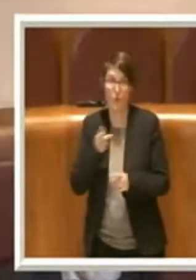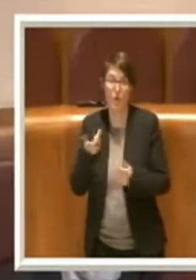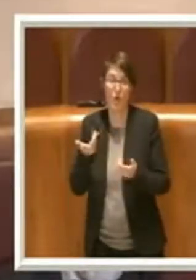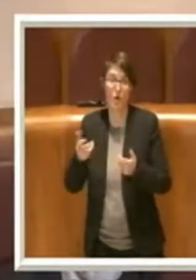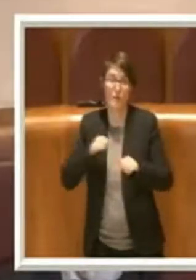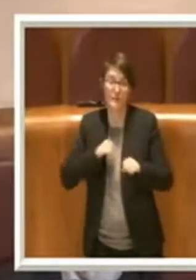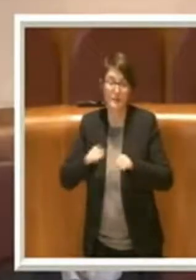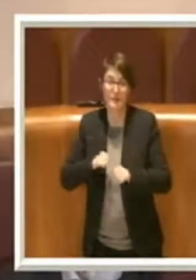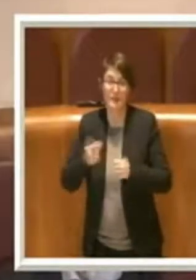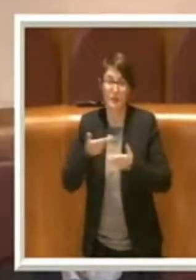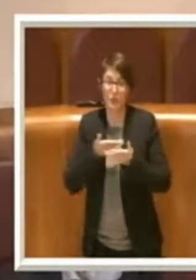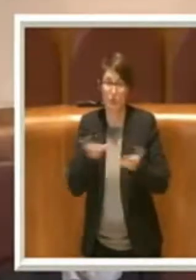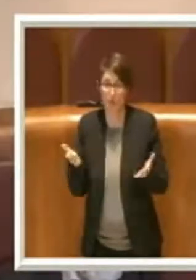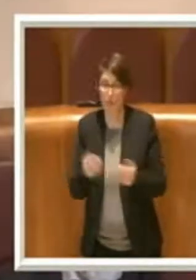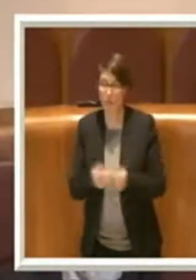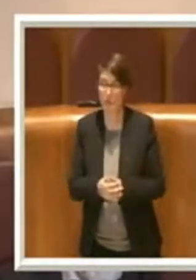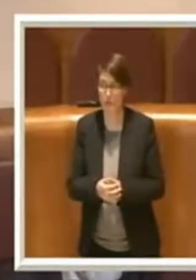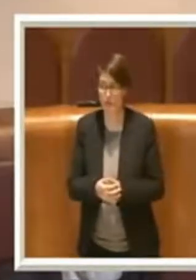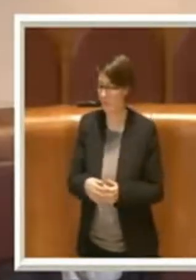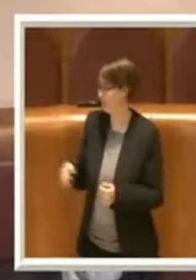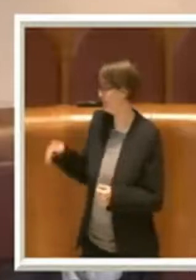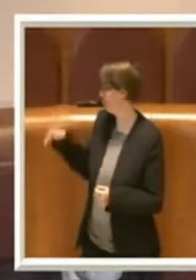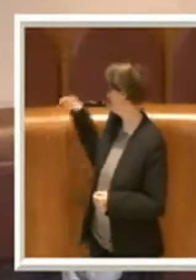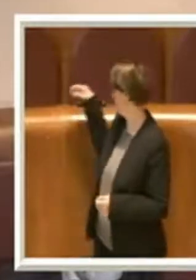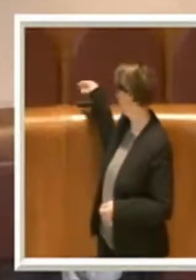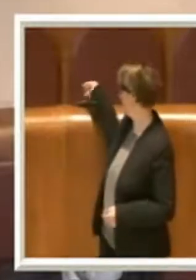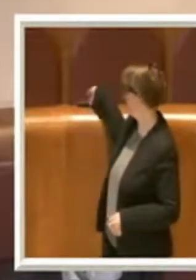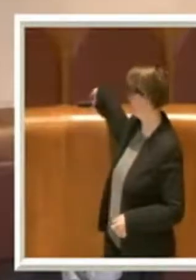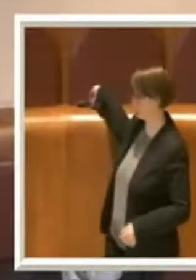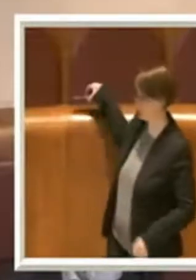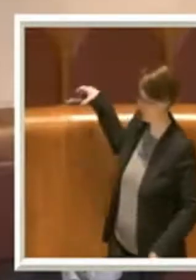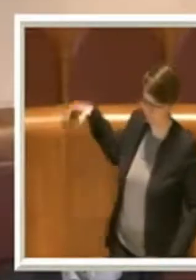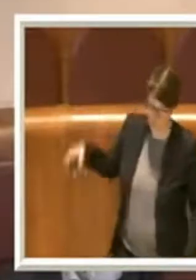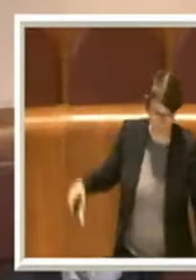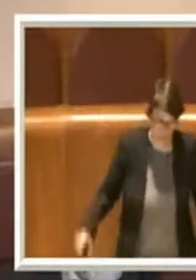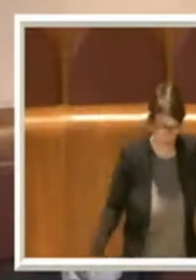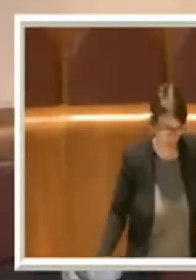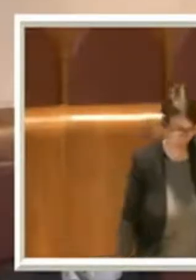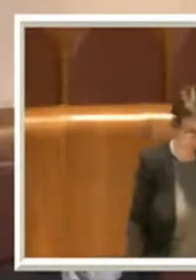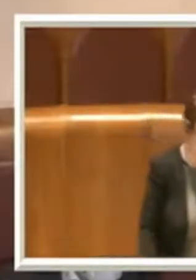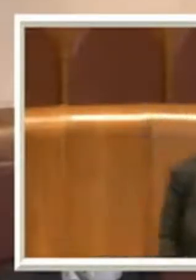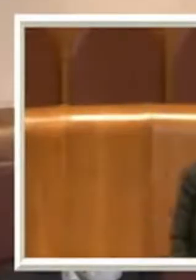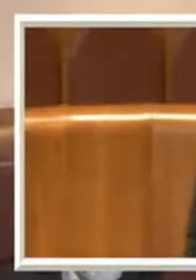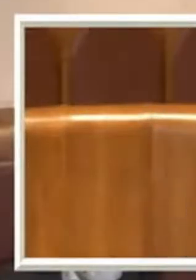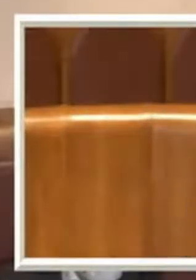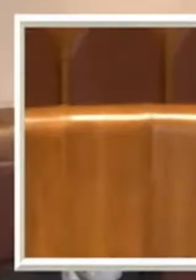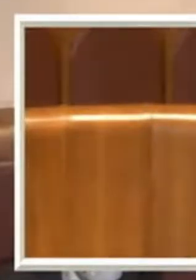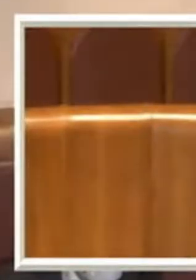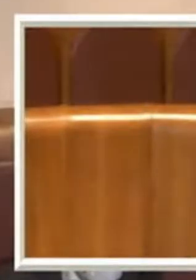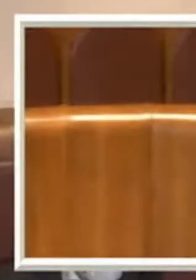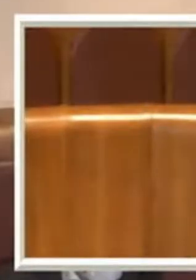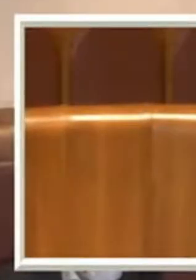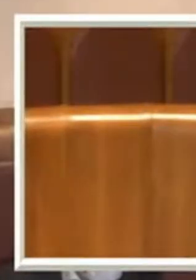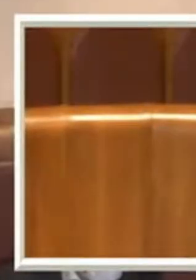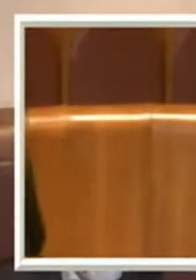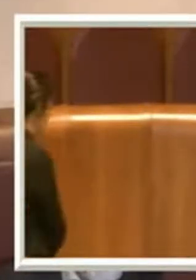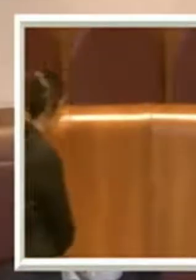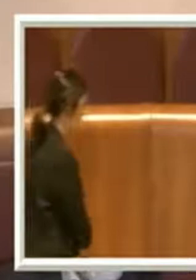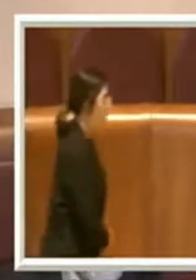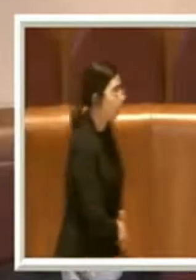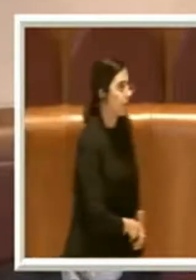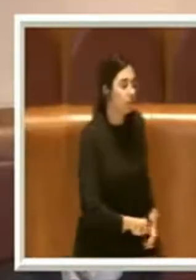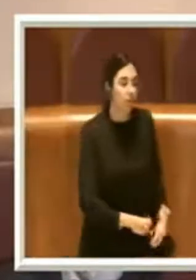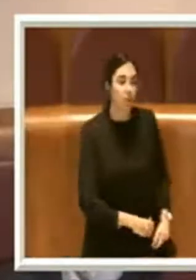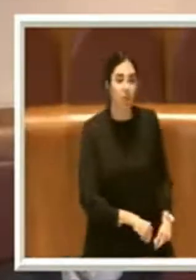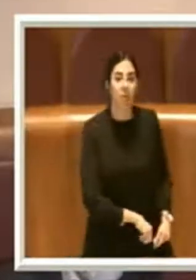questo ovviamente abbiamo avuto una forza, un impeto, un ruggito insieme alla sindaca, poi insieme ovviamente